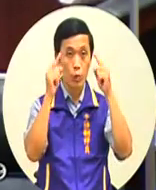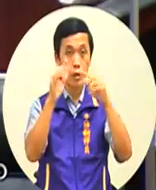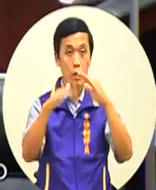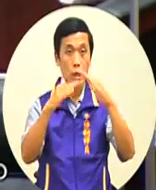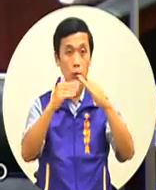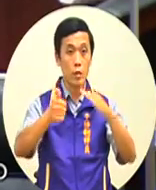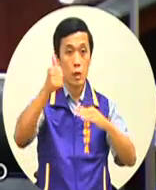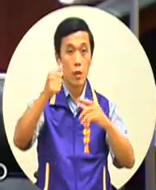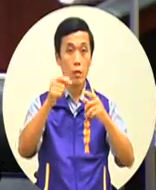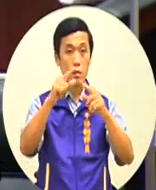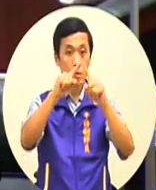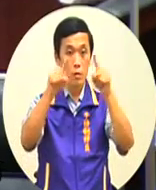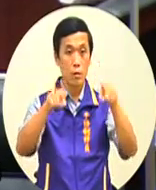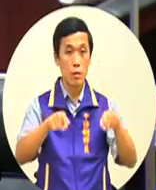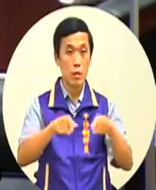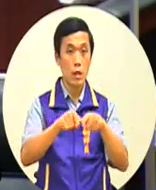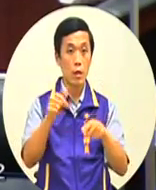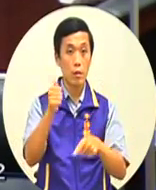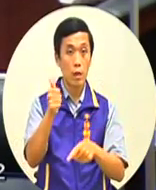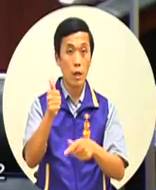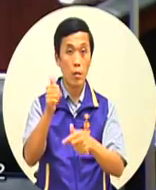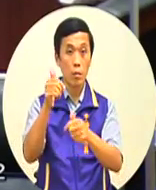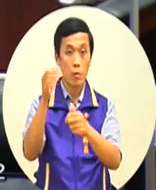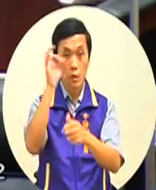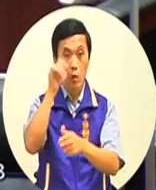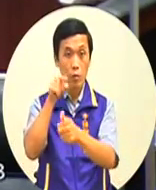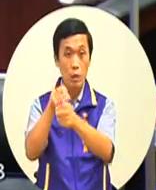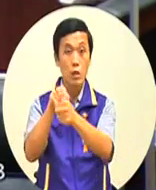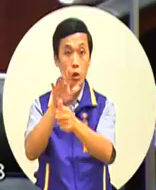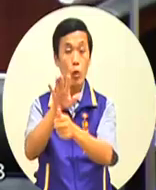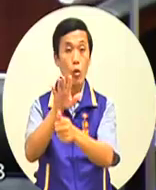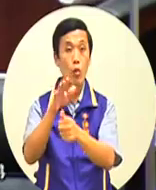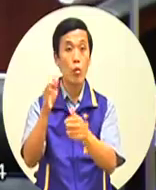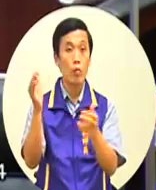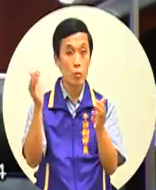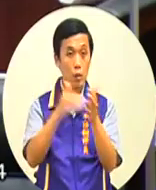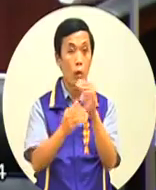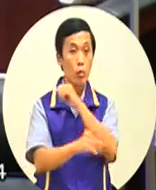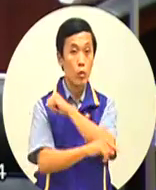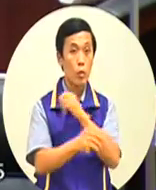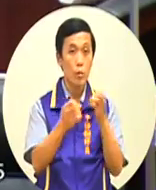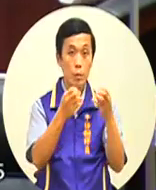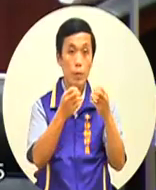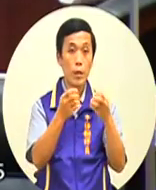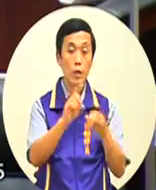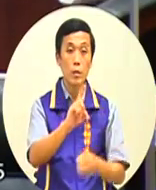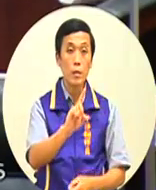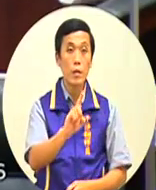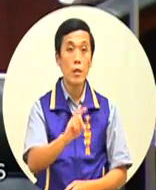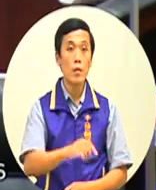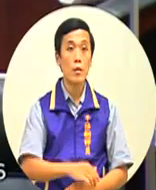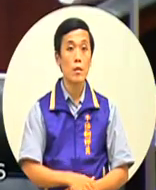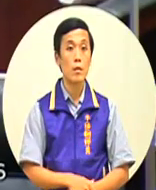吧？尾仔讲了安怎？ 来，请局长答复。 野莲的问题，